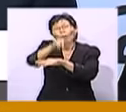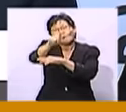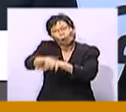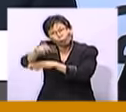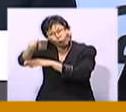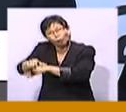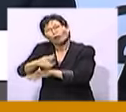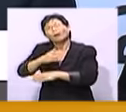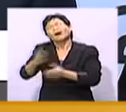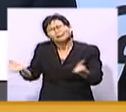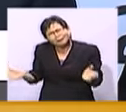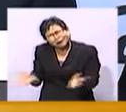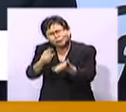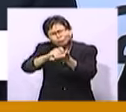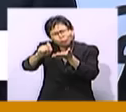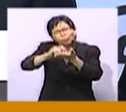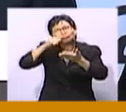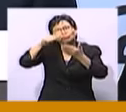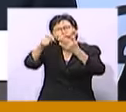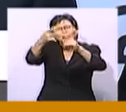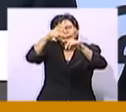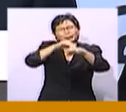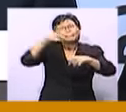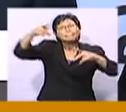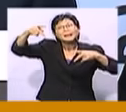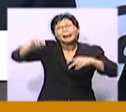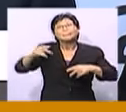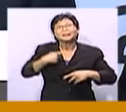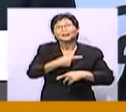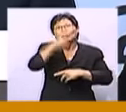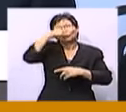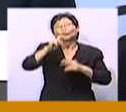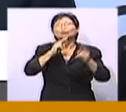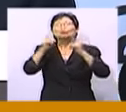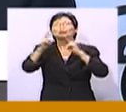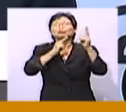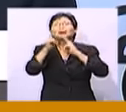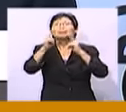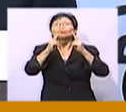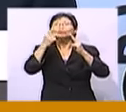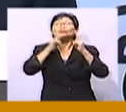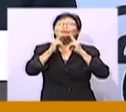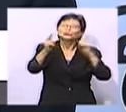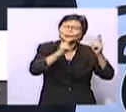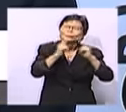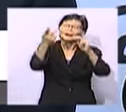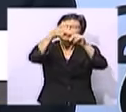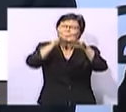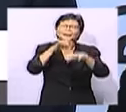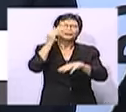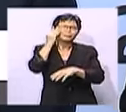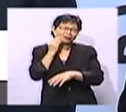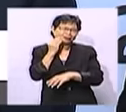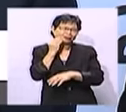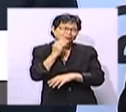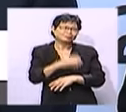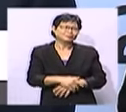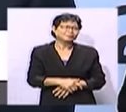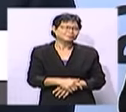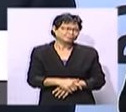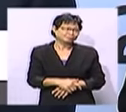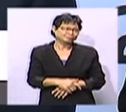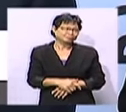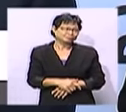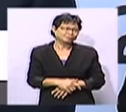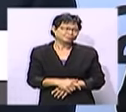digalakkan untuk menulis surat kepada Perdana Menteri kita untuk menyampaikan ucapan mereka kepada Tun Dr. Mahathir Mohamad. Yeah,